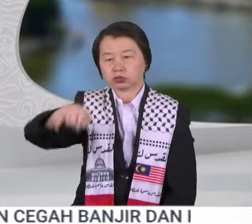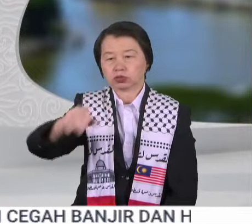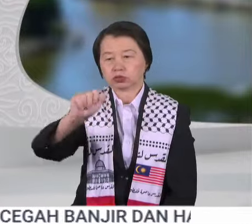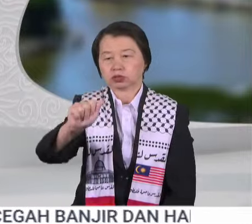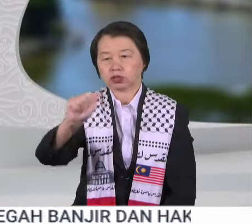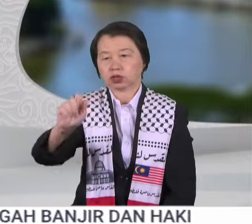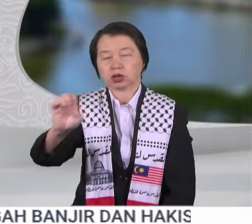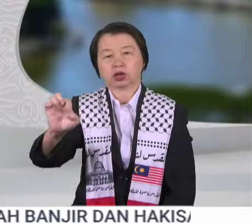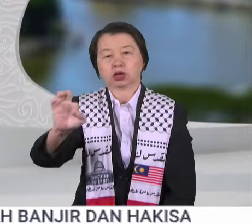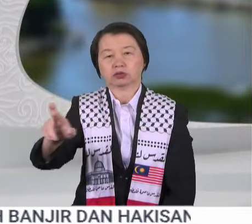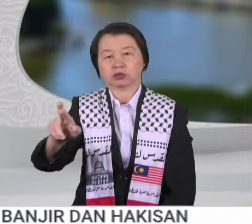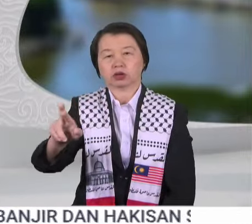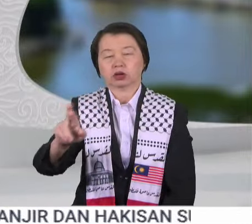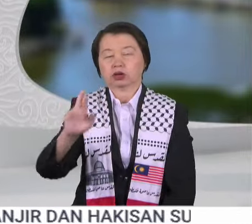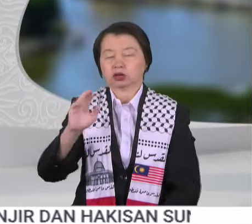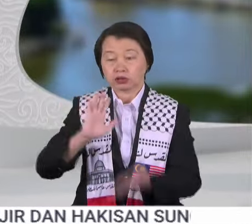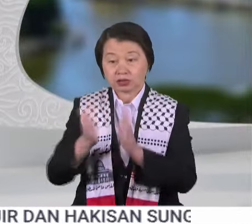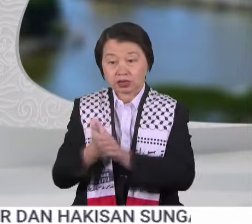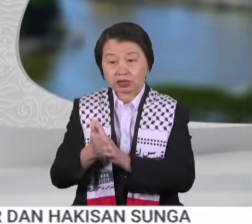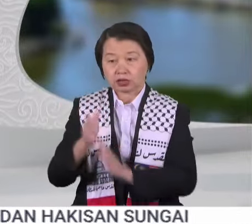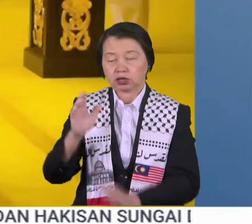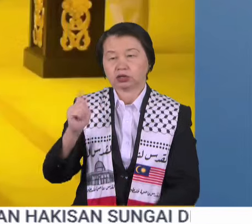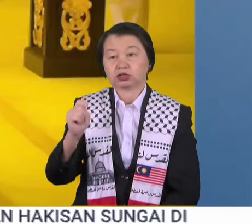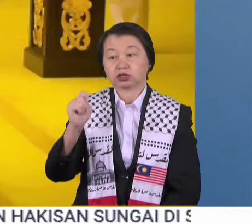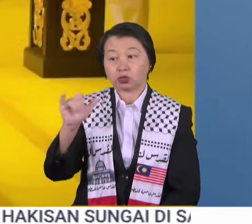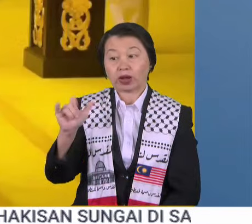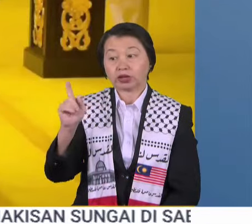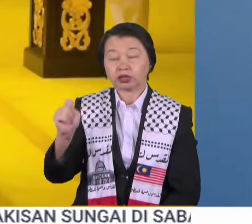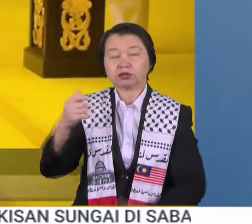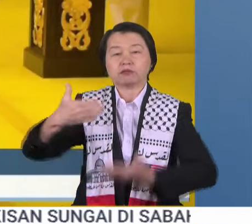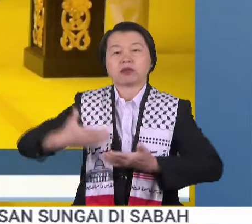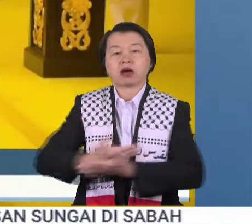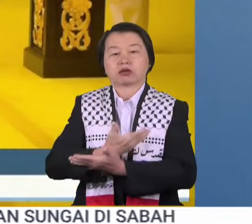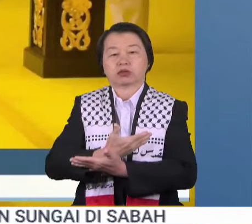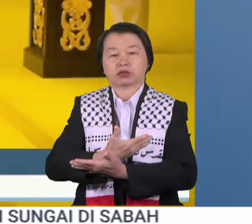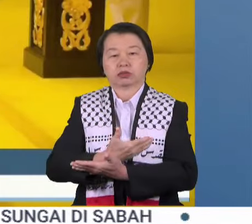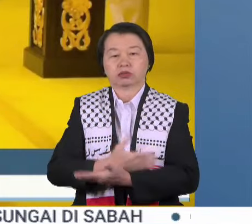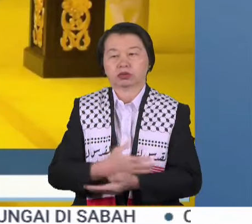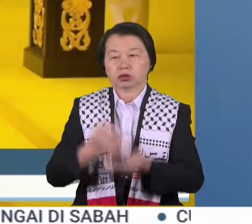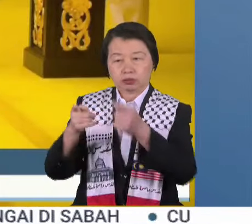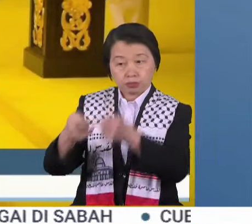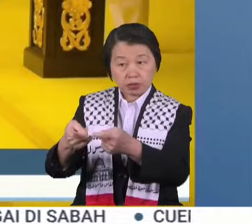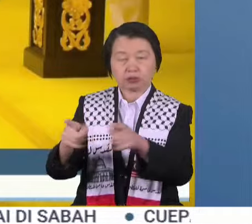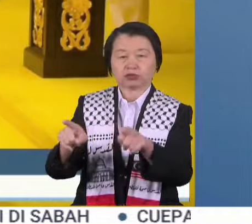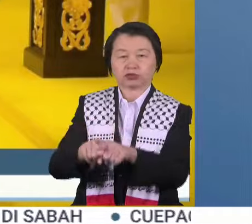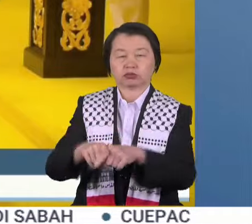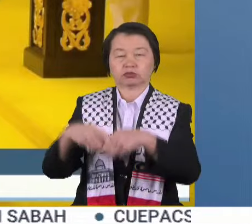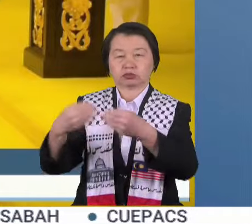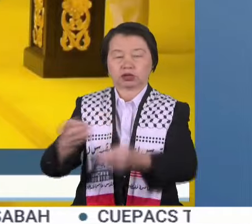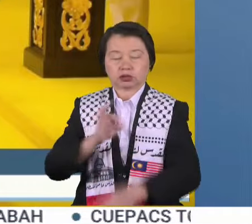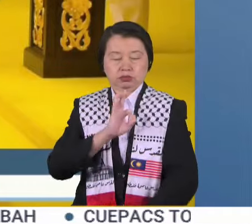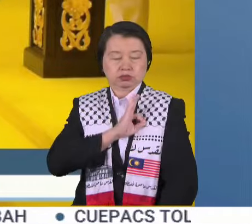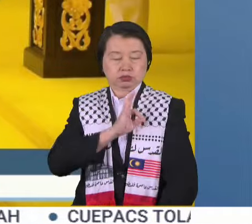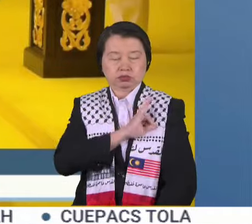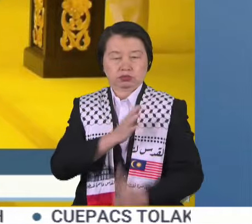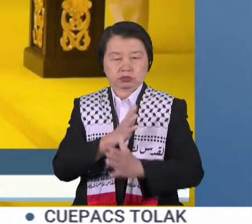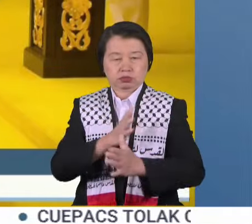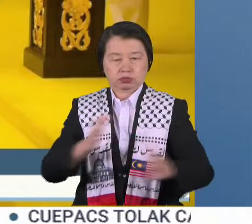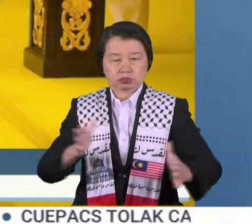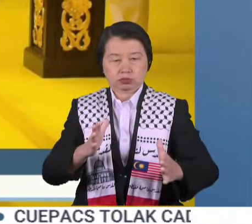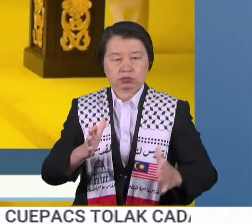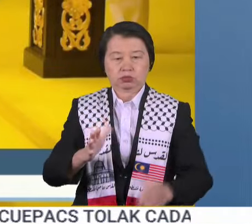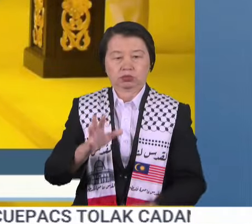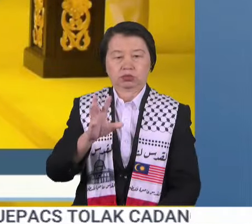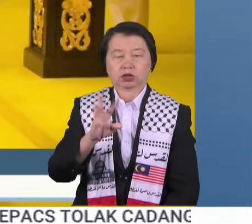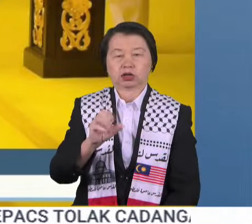di-pertuan Negeri Sarawak yang baharu beliau turut dikurniakan darjah kebesaran seri Maharaja Mangku